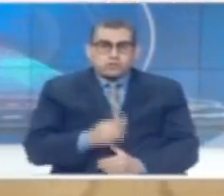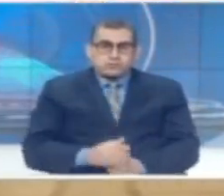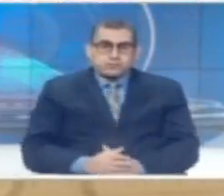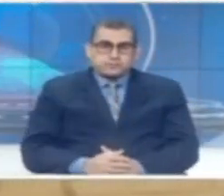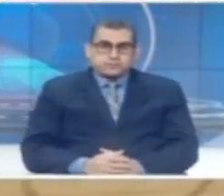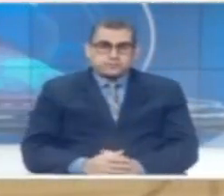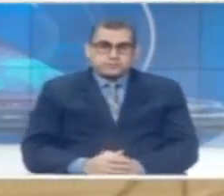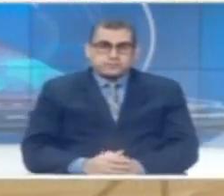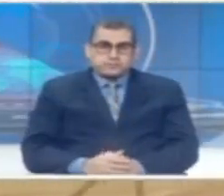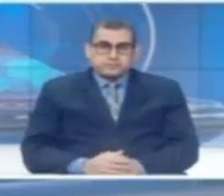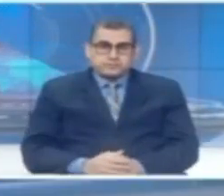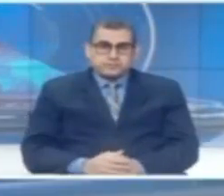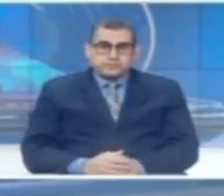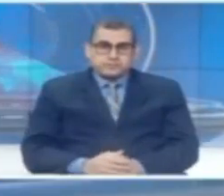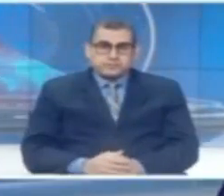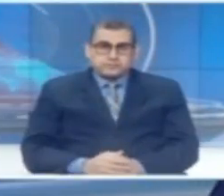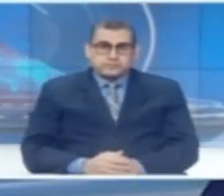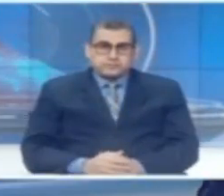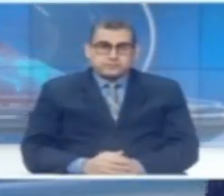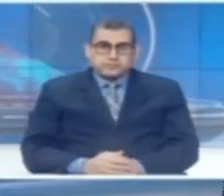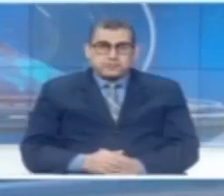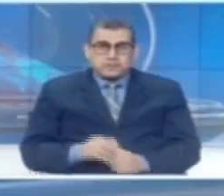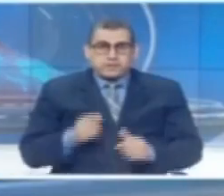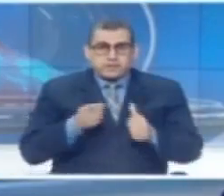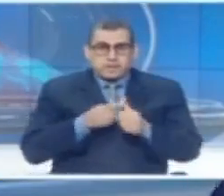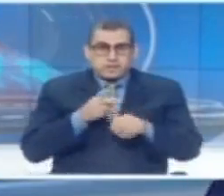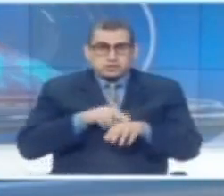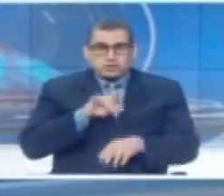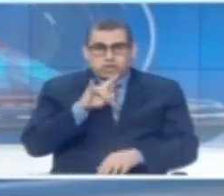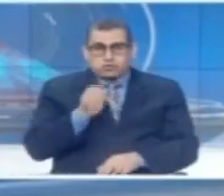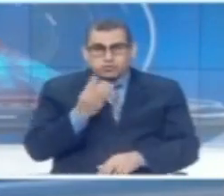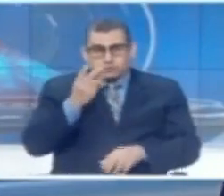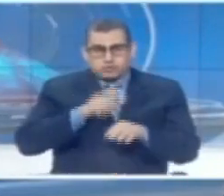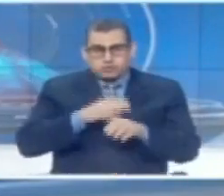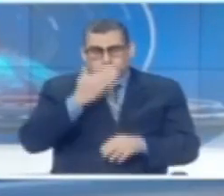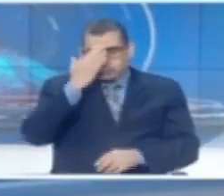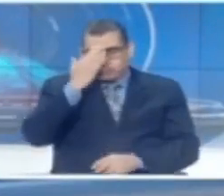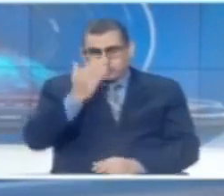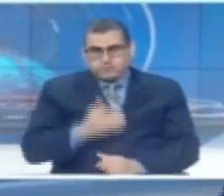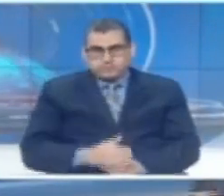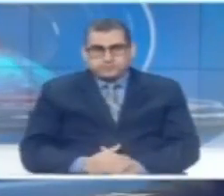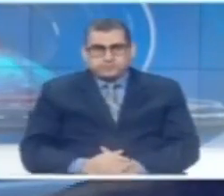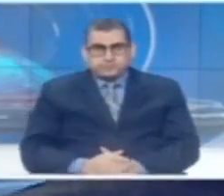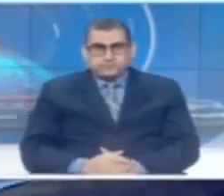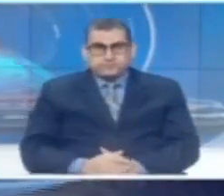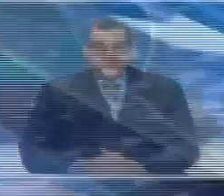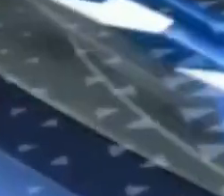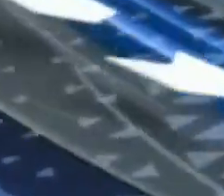على رأس الساعة 10 نلتقي في أمان الله.